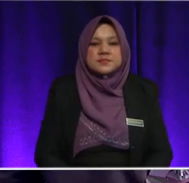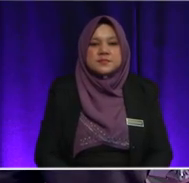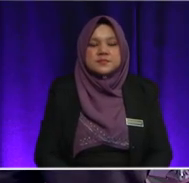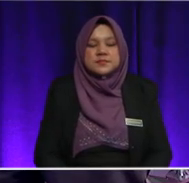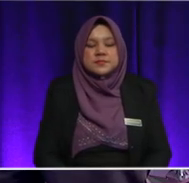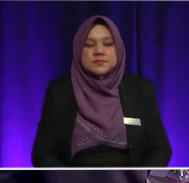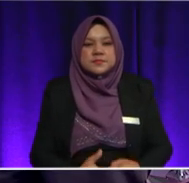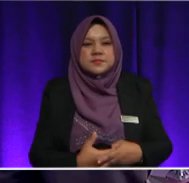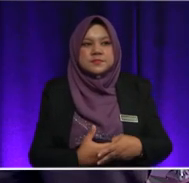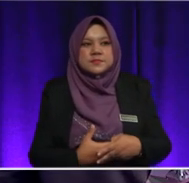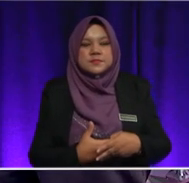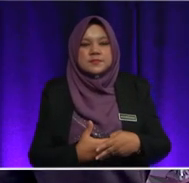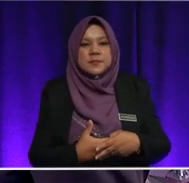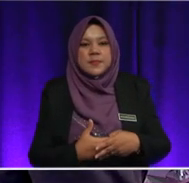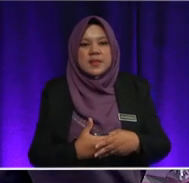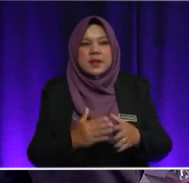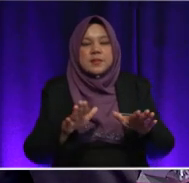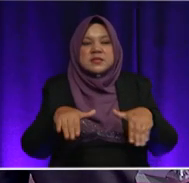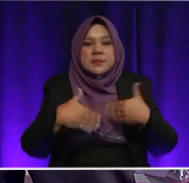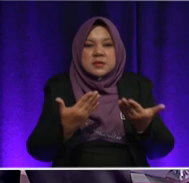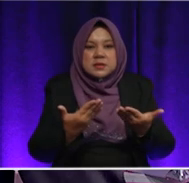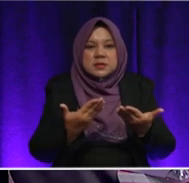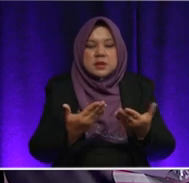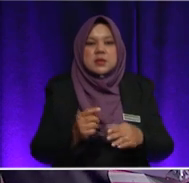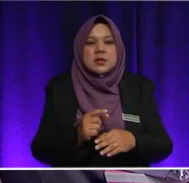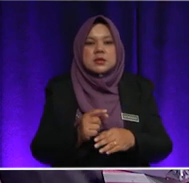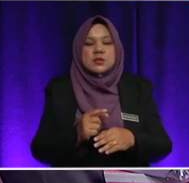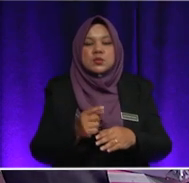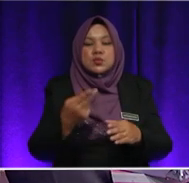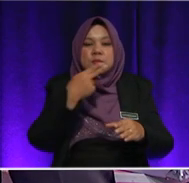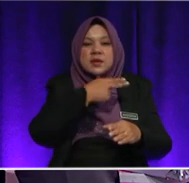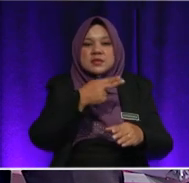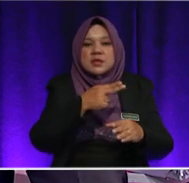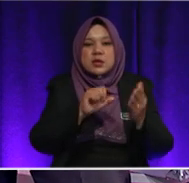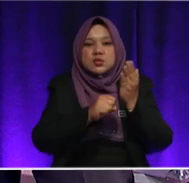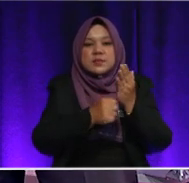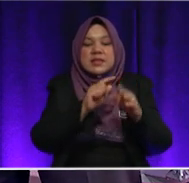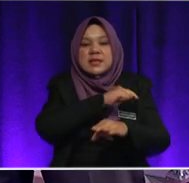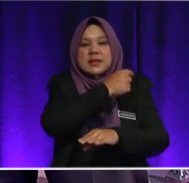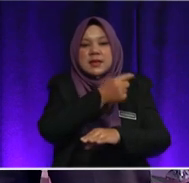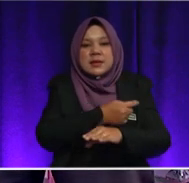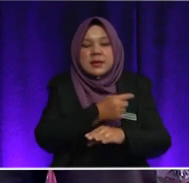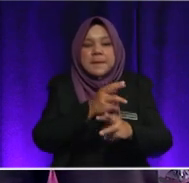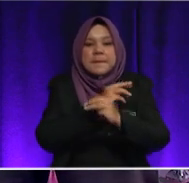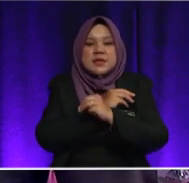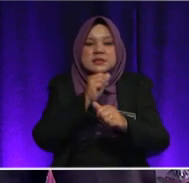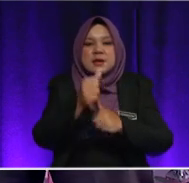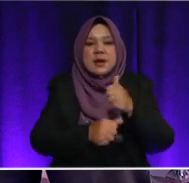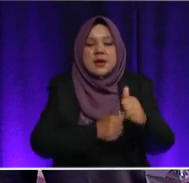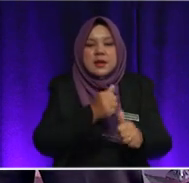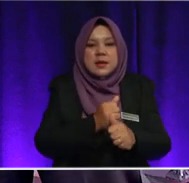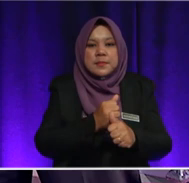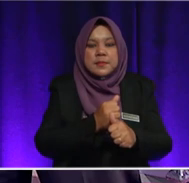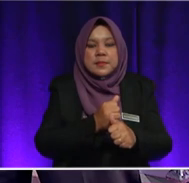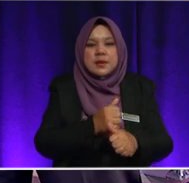pendidikan dan pembangunan adand Bagaimana jalankan bagi menghasilkan alam contohnya lembaga